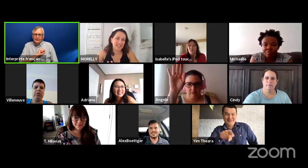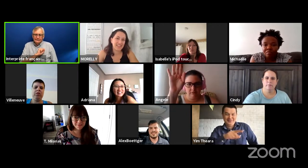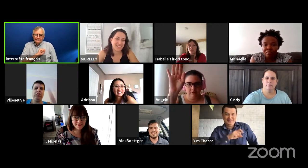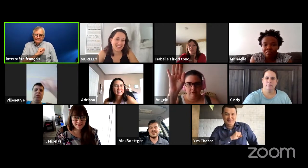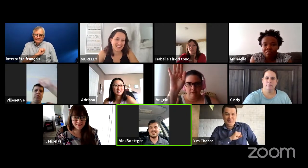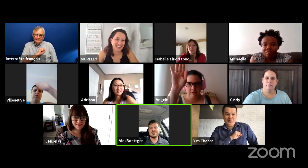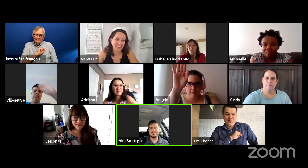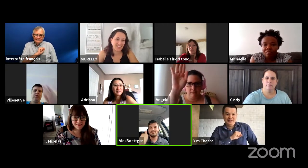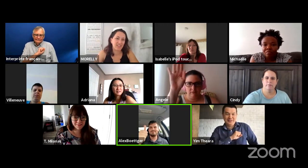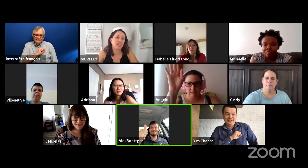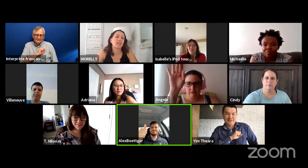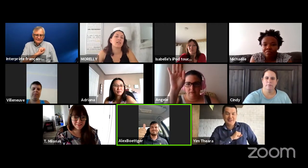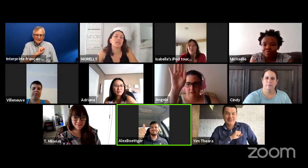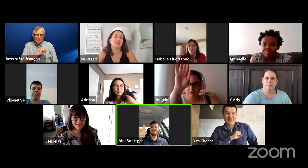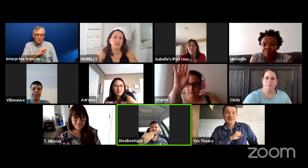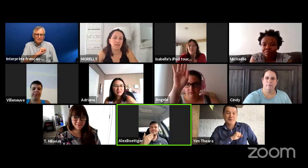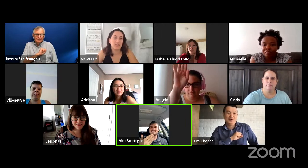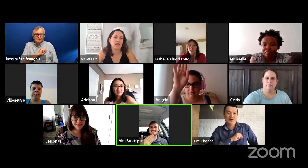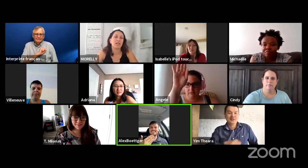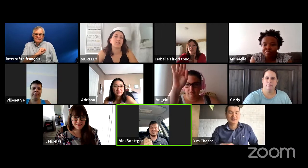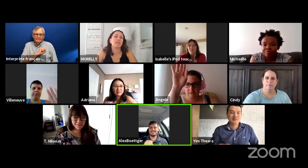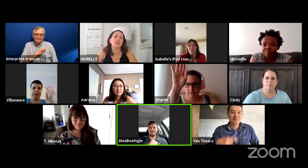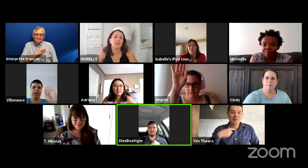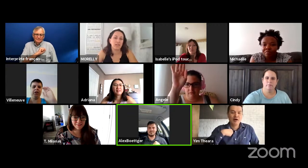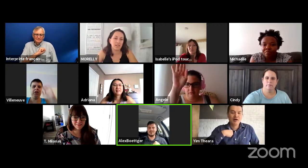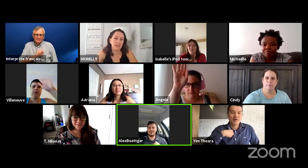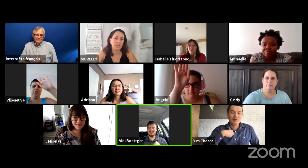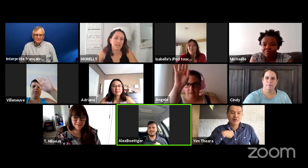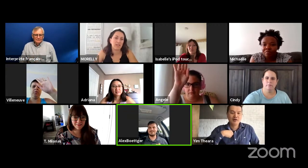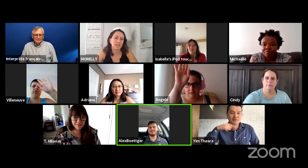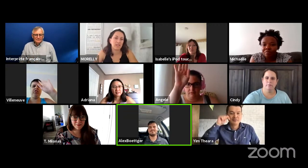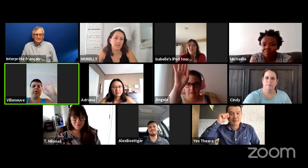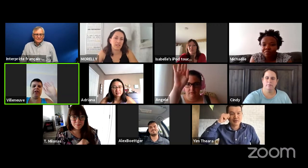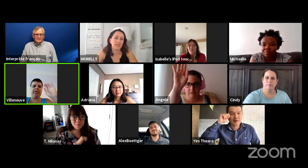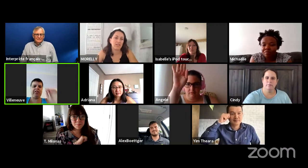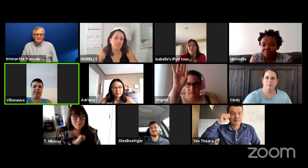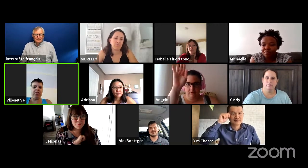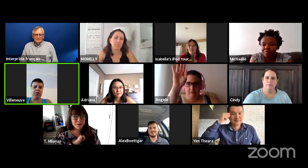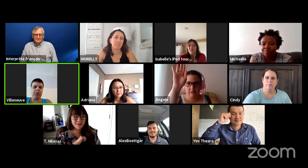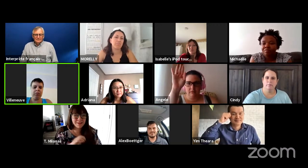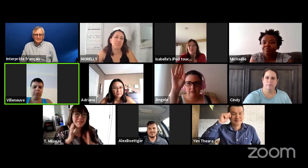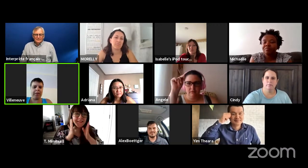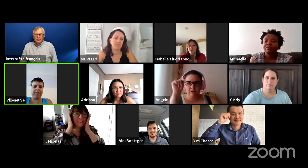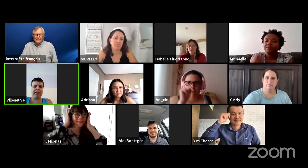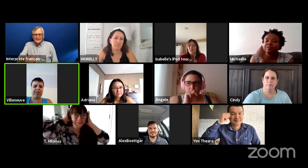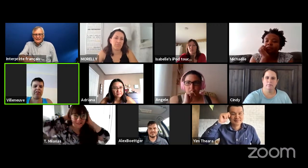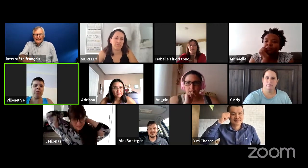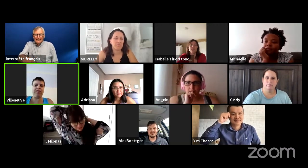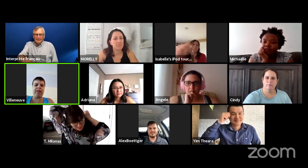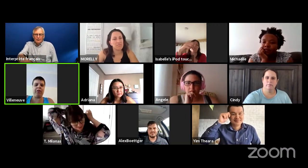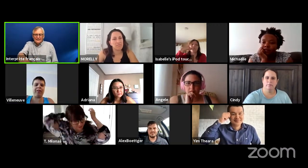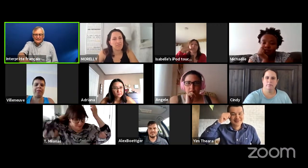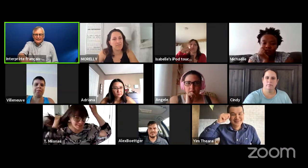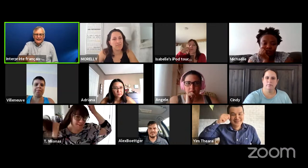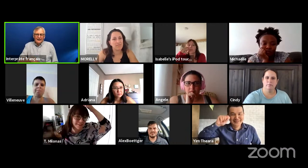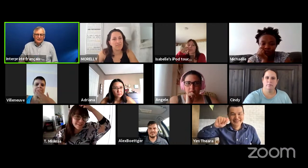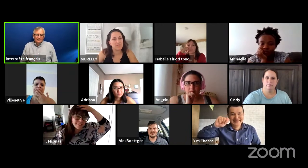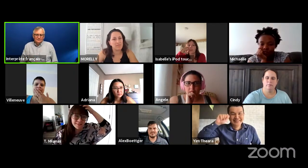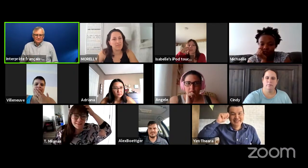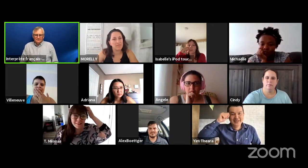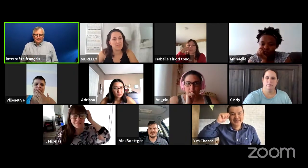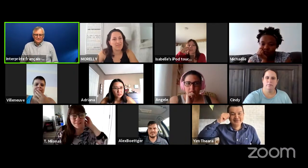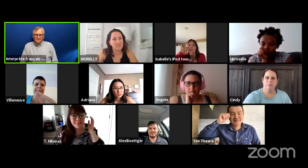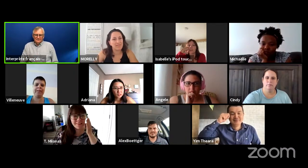Paul. C'est comme ça. Moi, j'ai une question. Ma question.